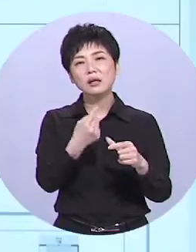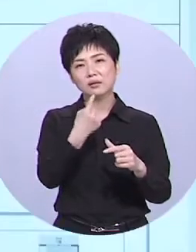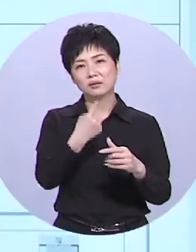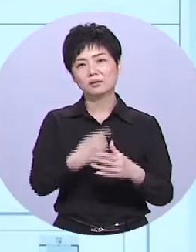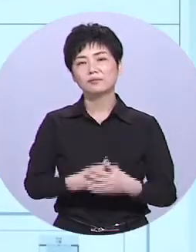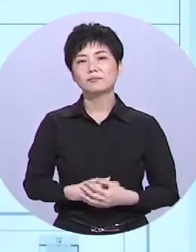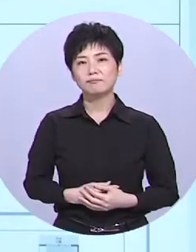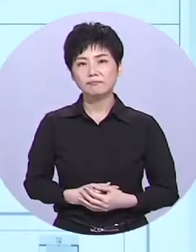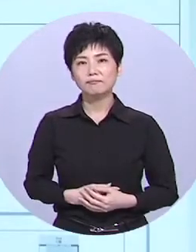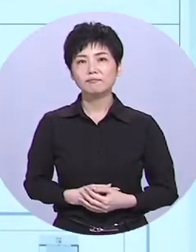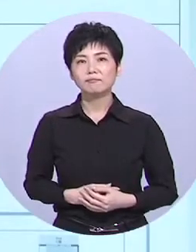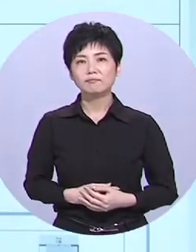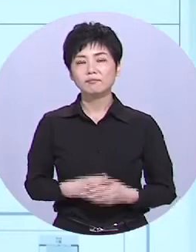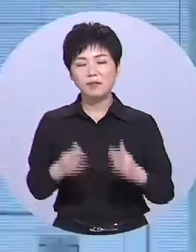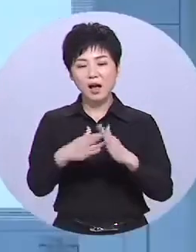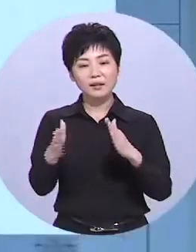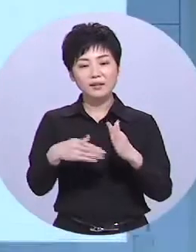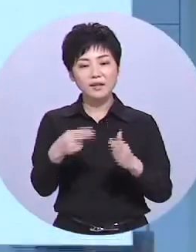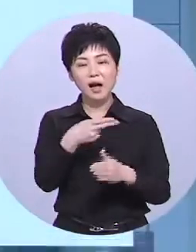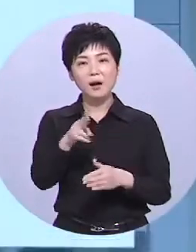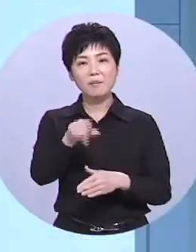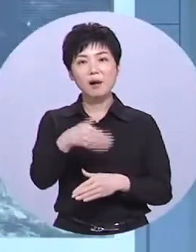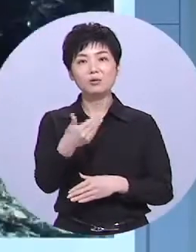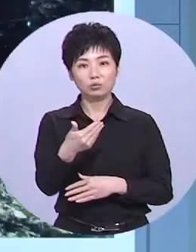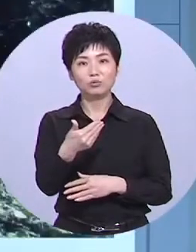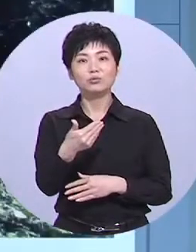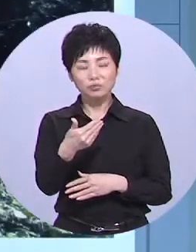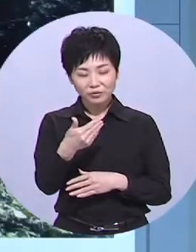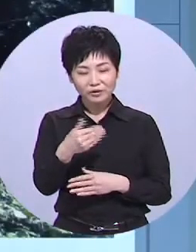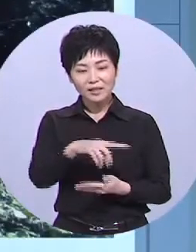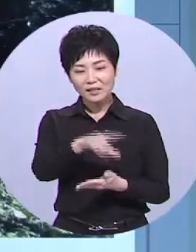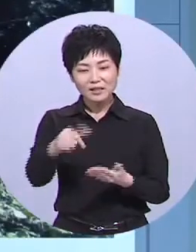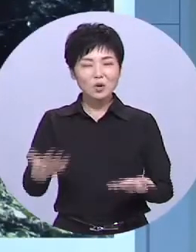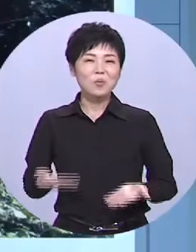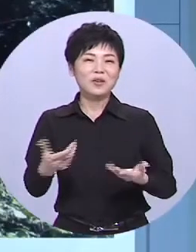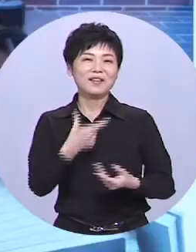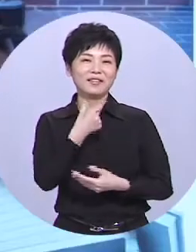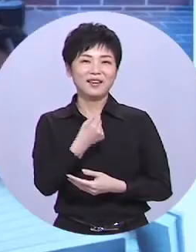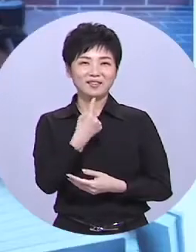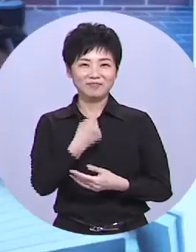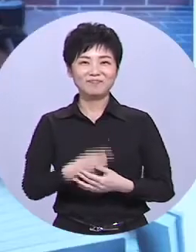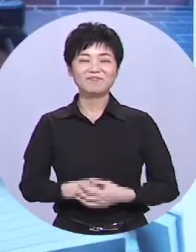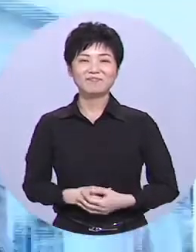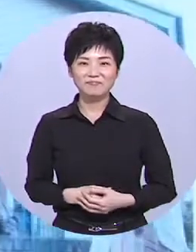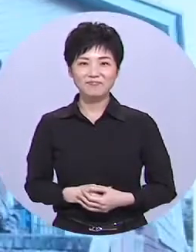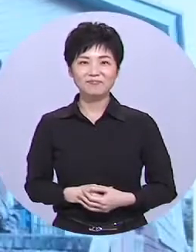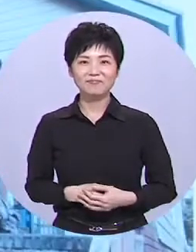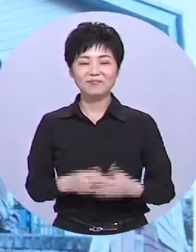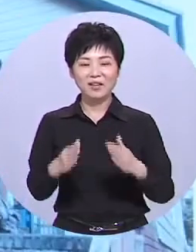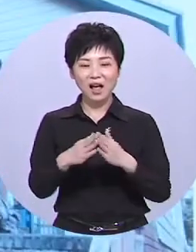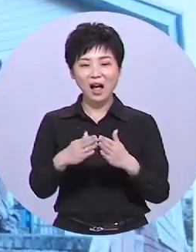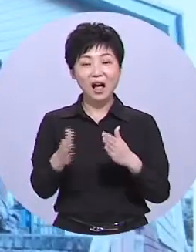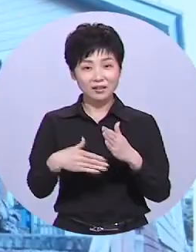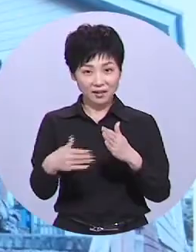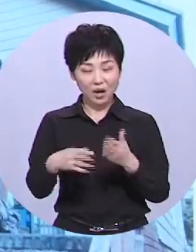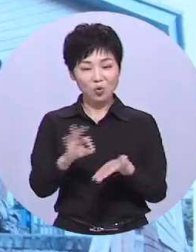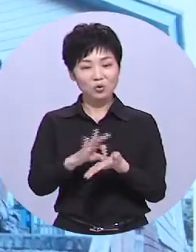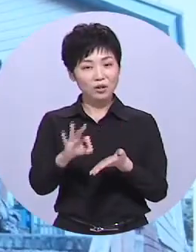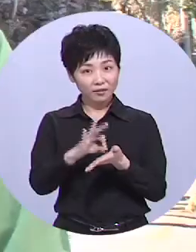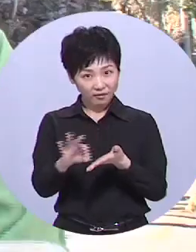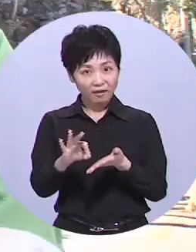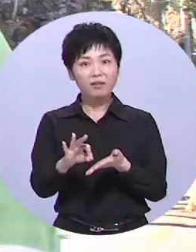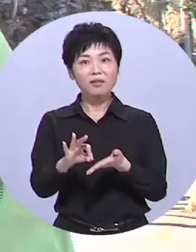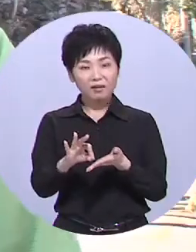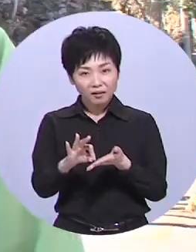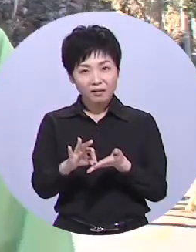が一番の目的、空き家バンクでこの地域を元気にしたい、そのためにですね、空き家を使わせてもらって少しで